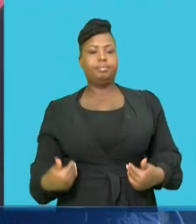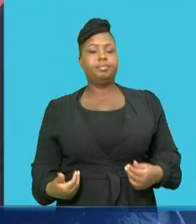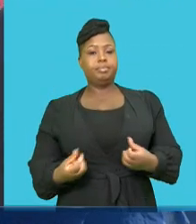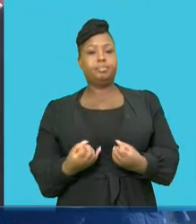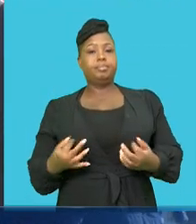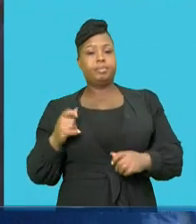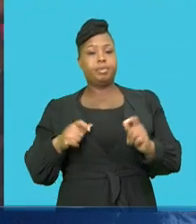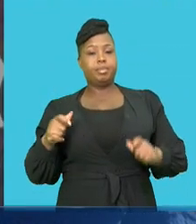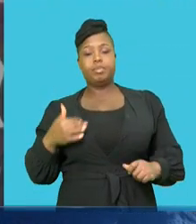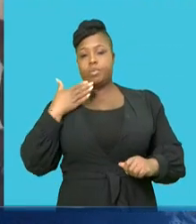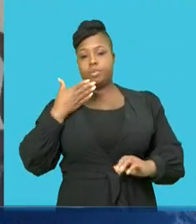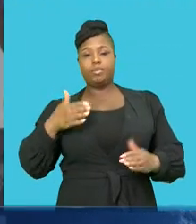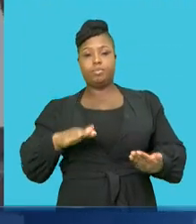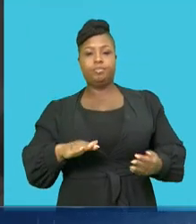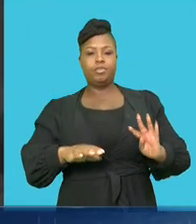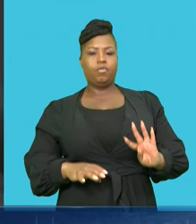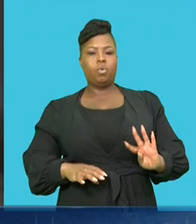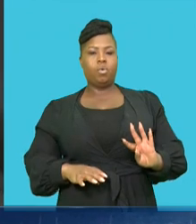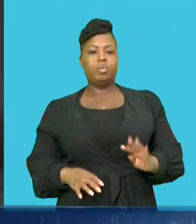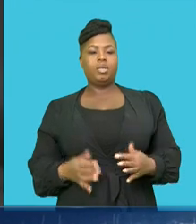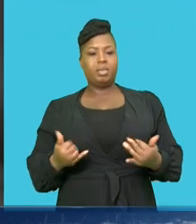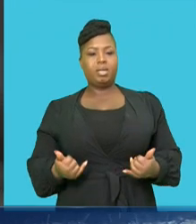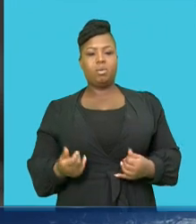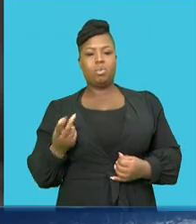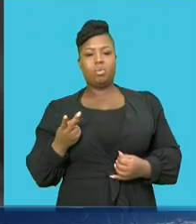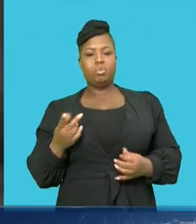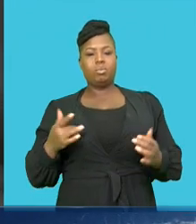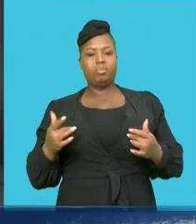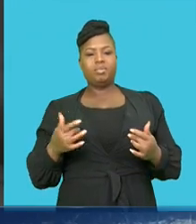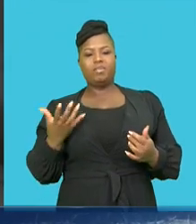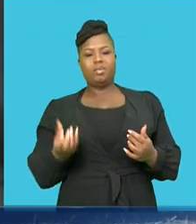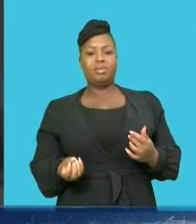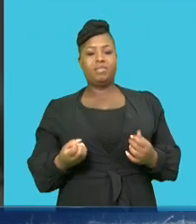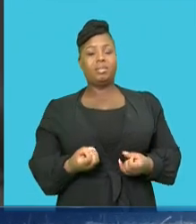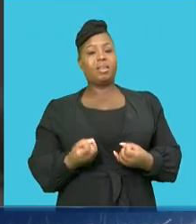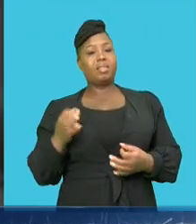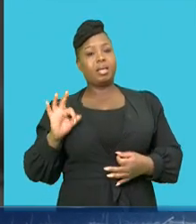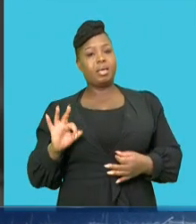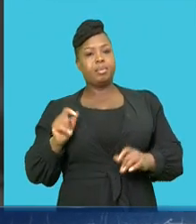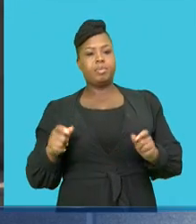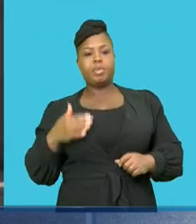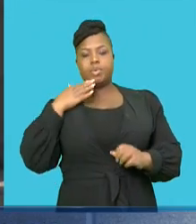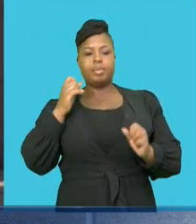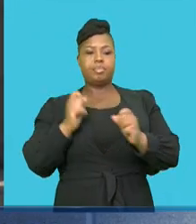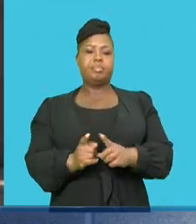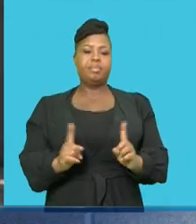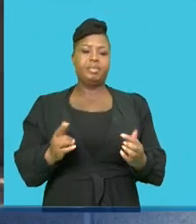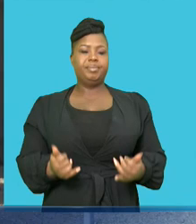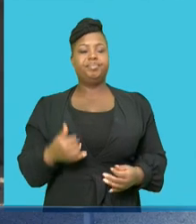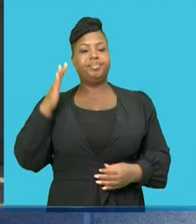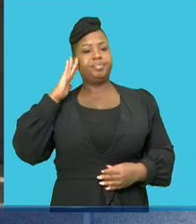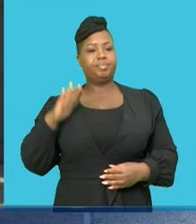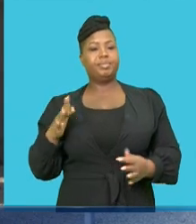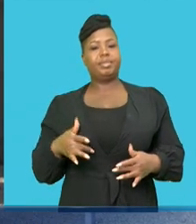yabantu abane zewonzakalisa ngokumasikizi abantu abathathu xa kungoku bafuduselwe kwindawo